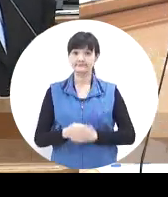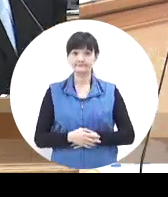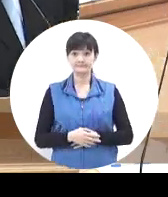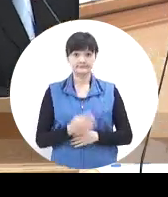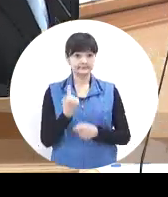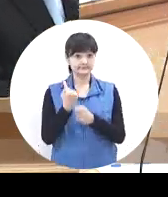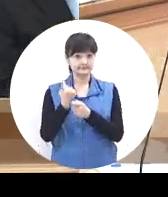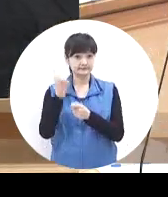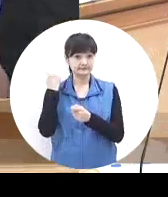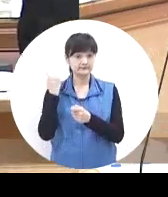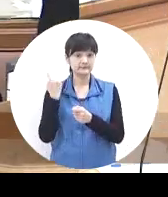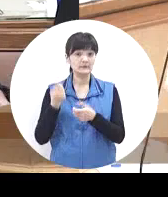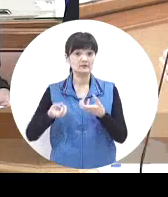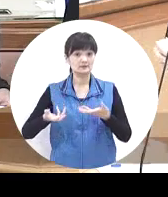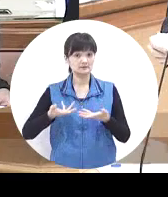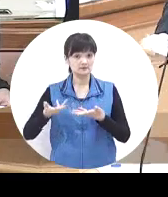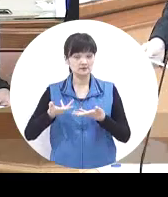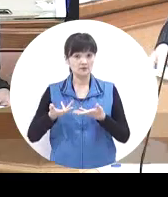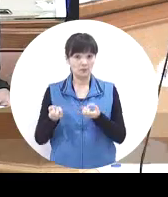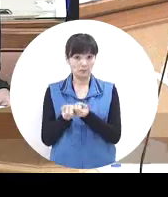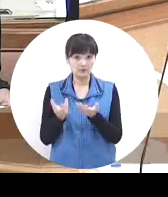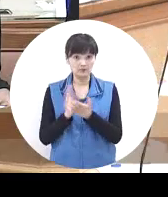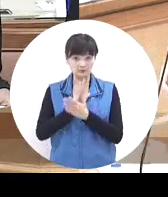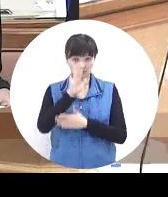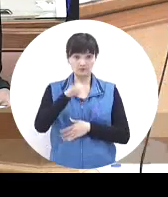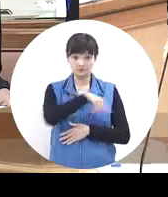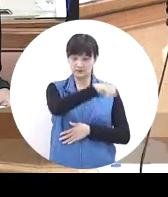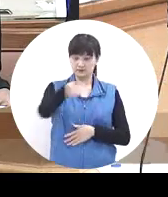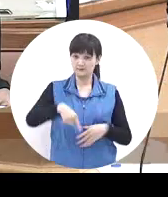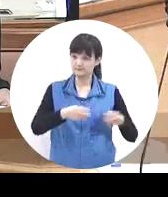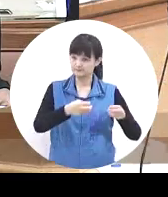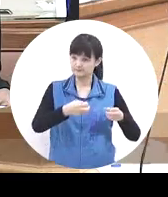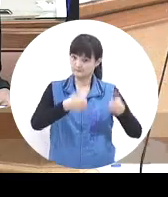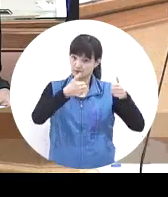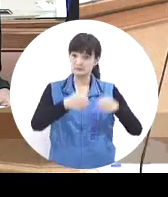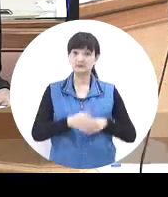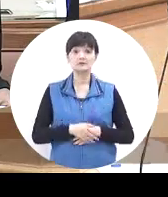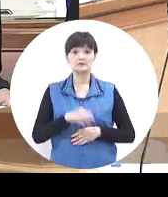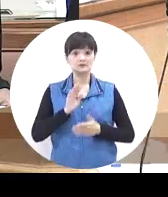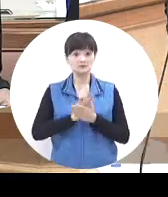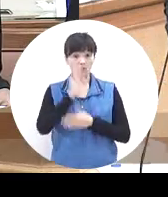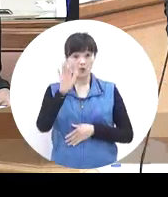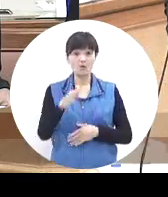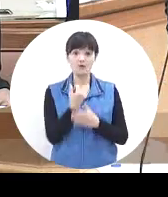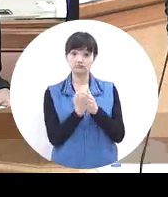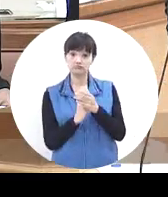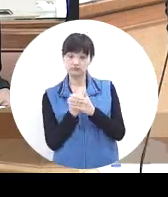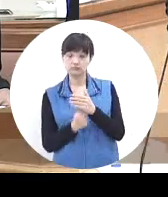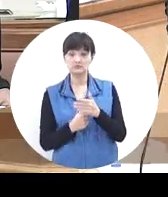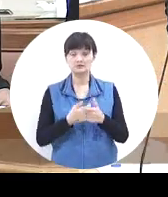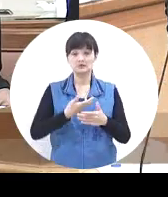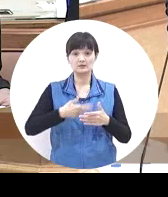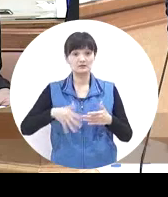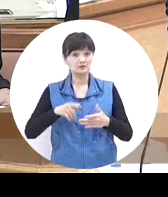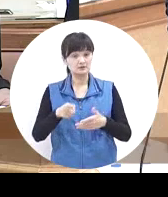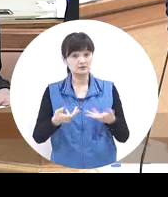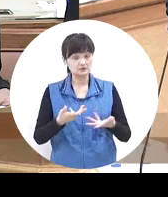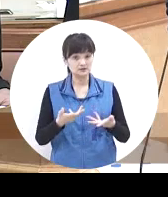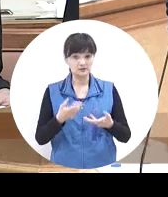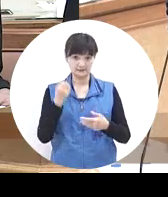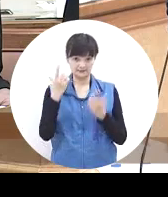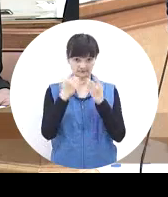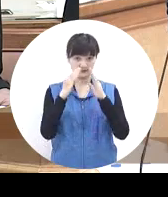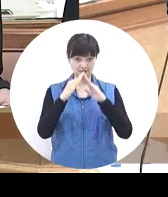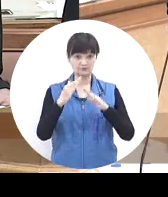去年的这个事件之后，大家有个共识，就是这种问题，水肥的问题，新北市产生就要新北市去面对。好，那我想